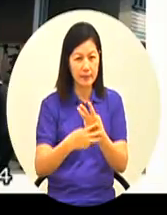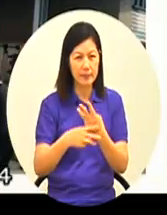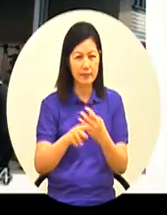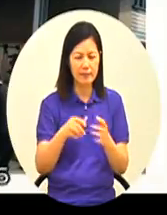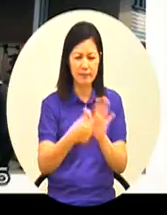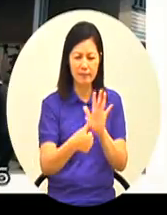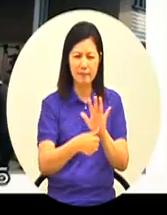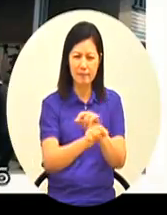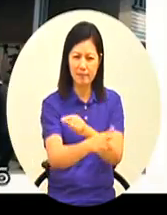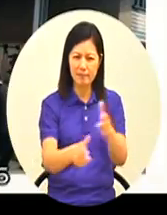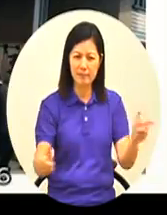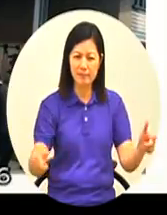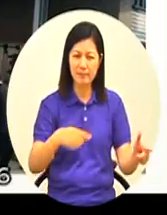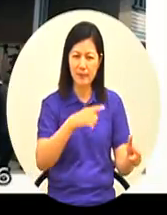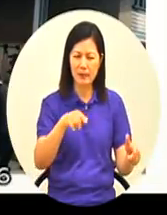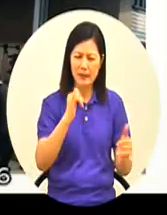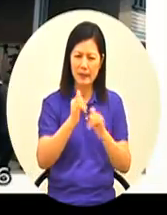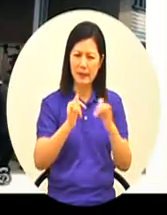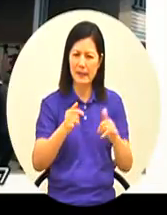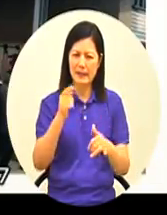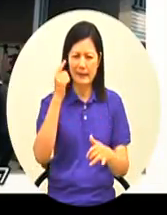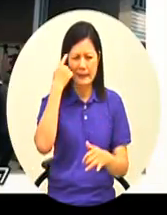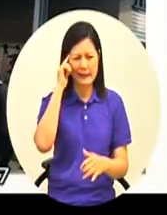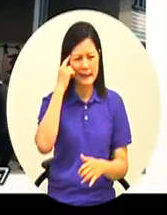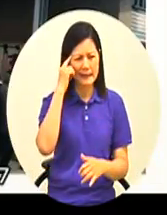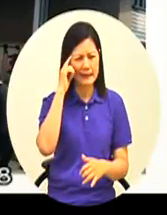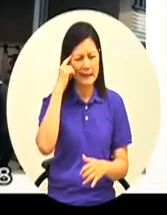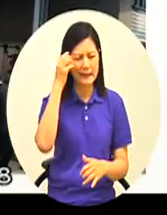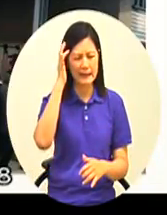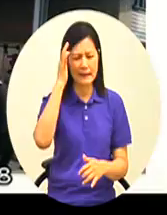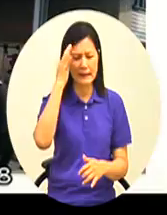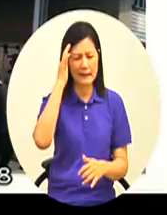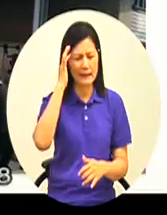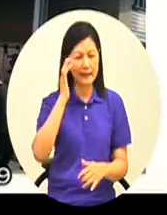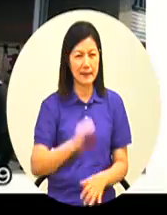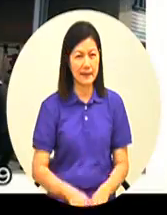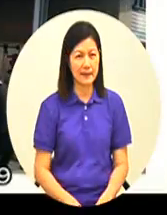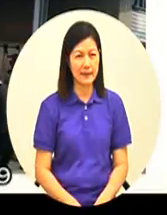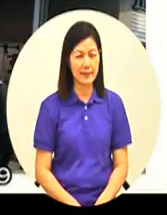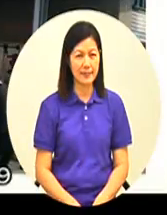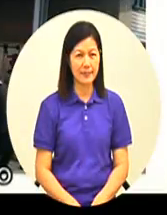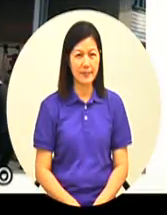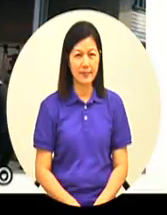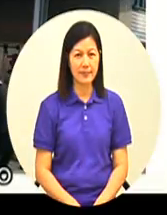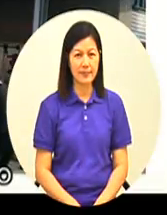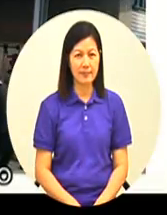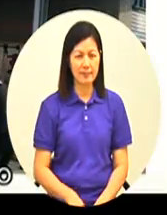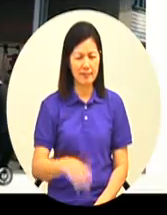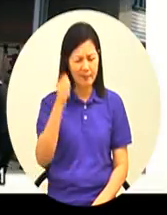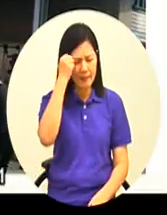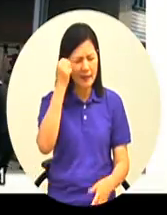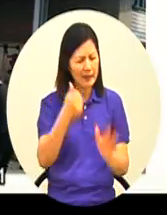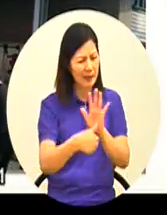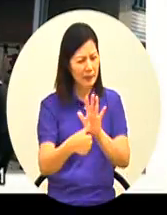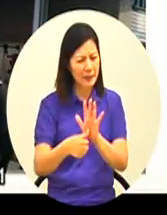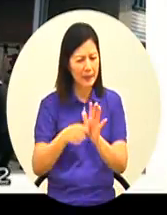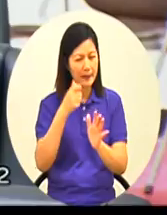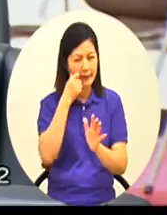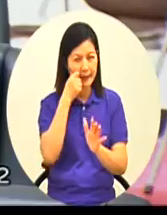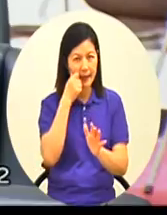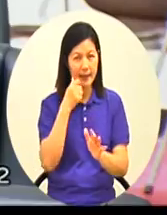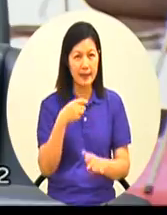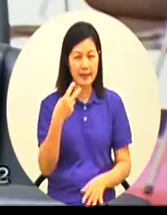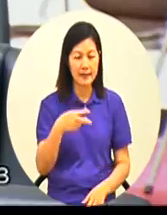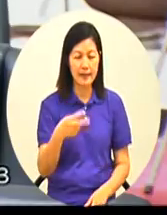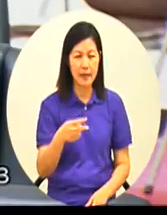啊，真的是让我们民众很不容易的去区分跟辨别哈。那因为要记这些名称真的是很困难，尤其